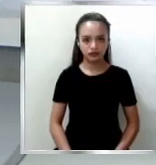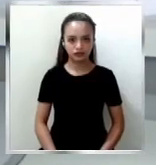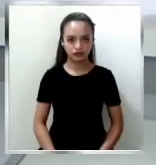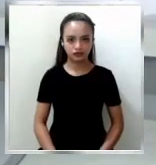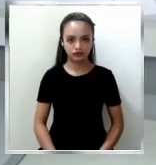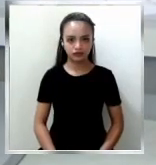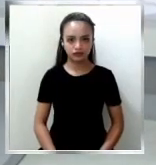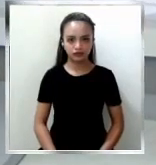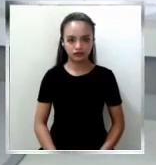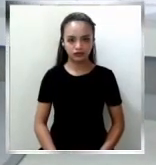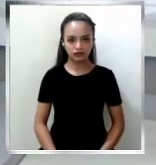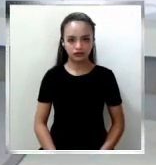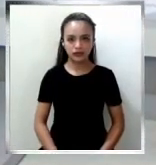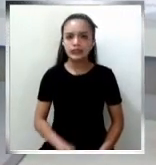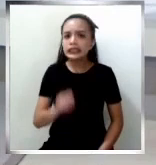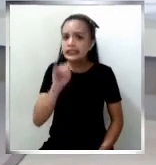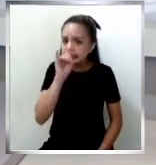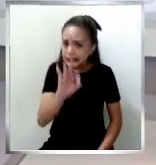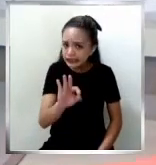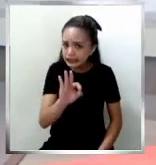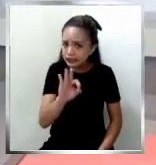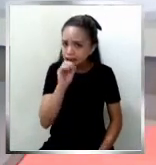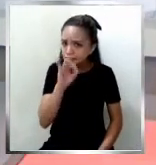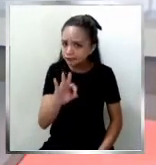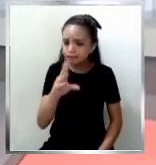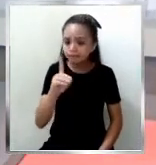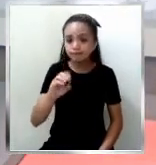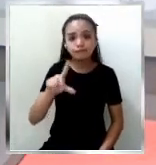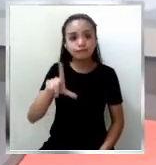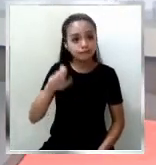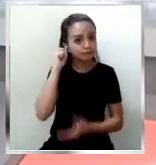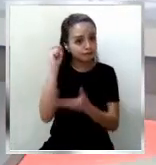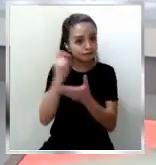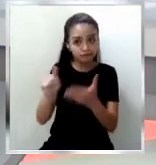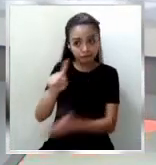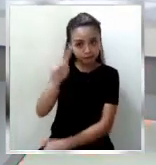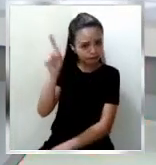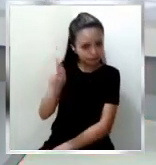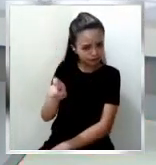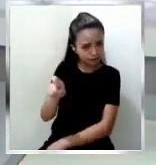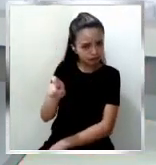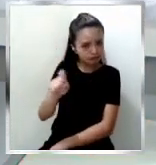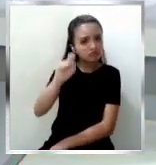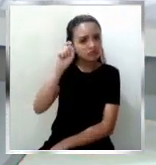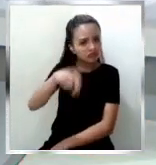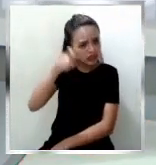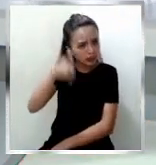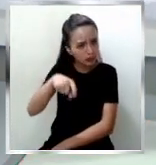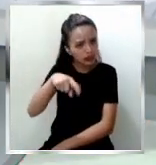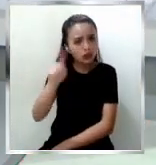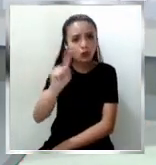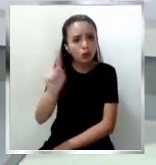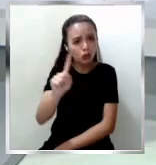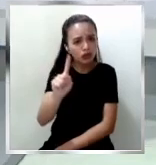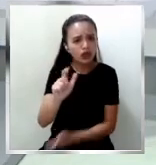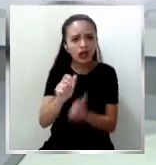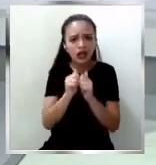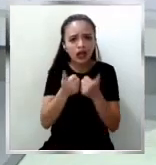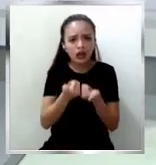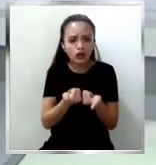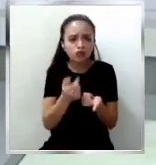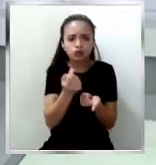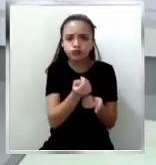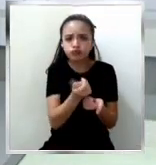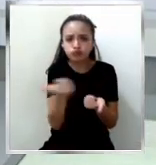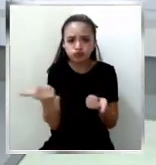ngayon, si Labor Secretary Silvestre Bello ang tatanungin. Dapat pag-aralan na raw ang pagbasura sa